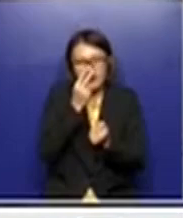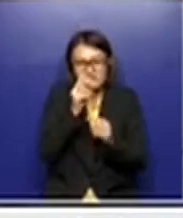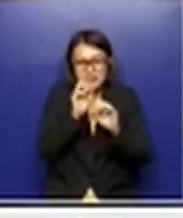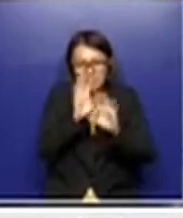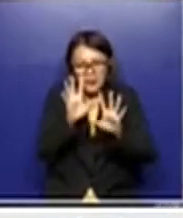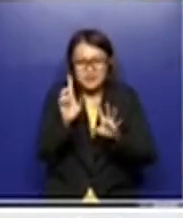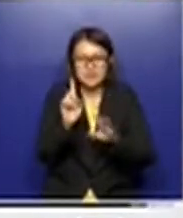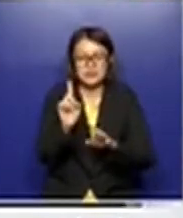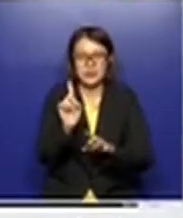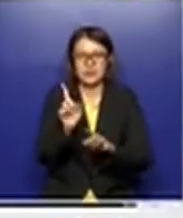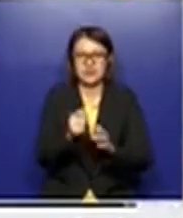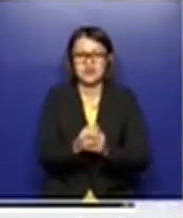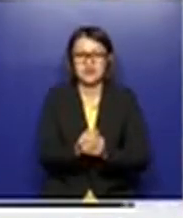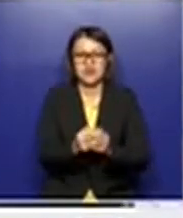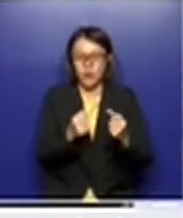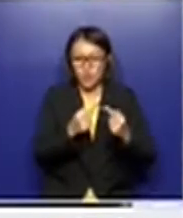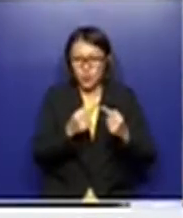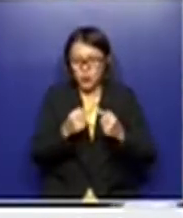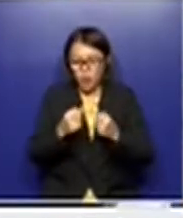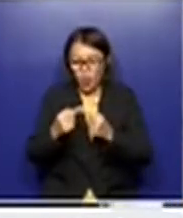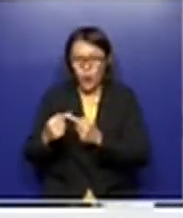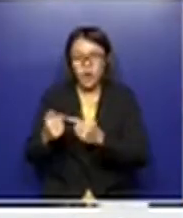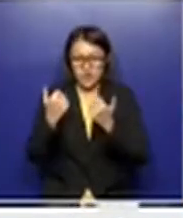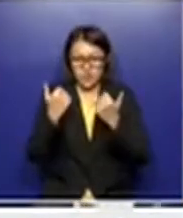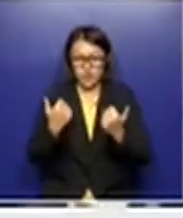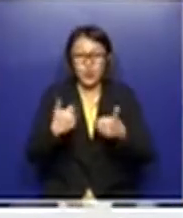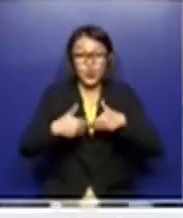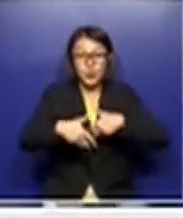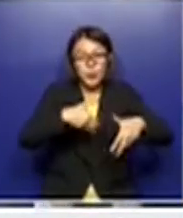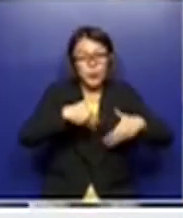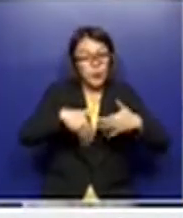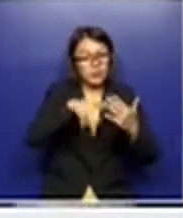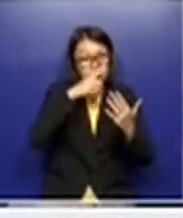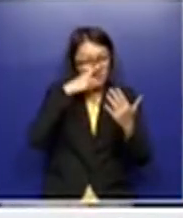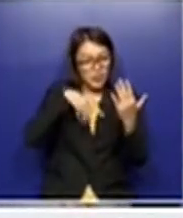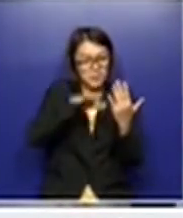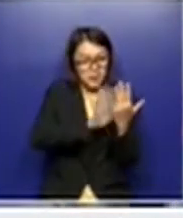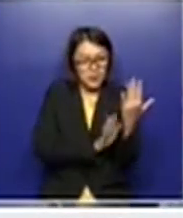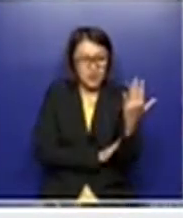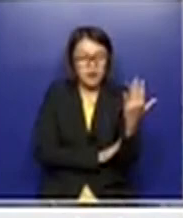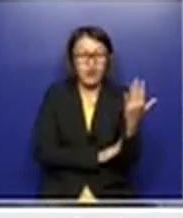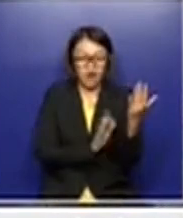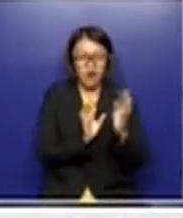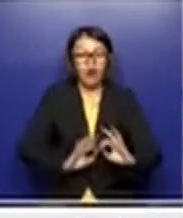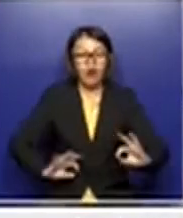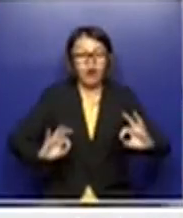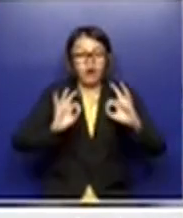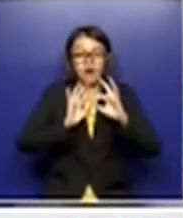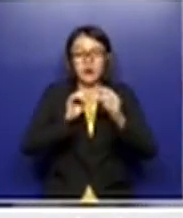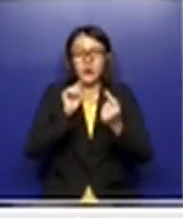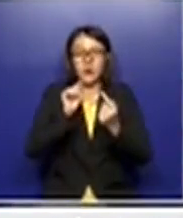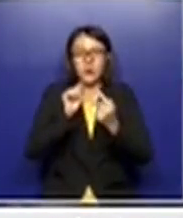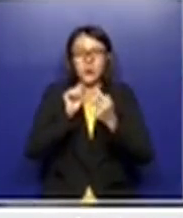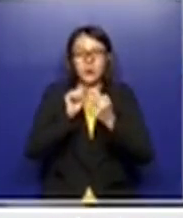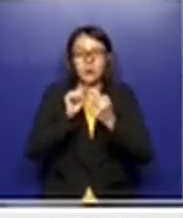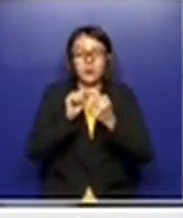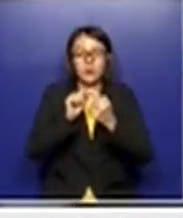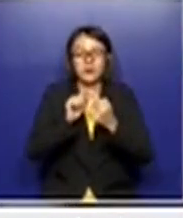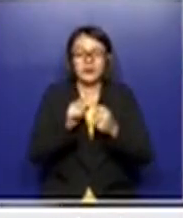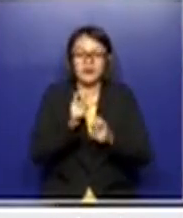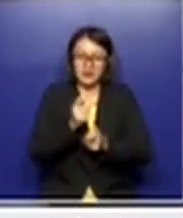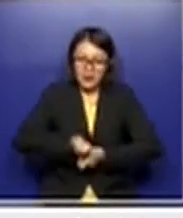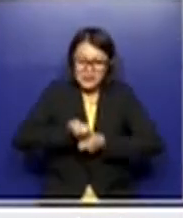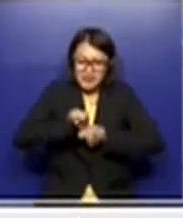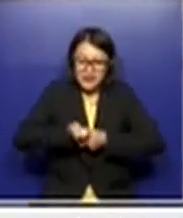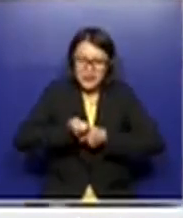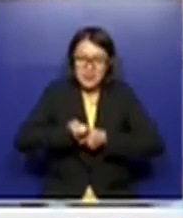ก็คือความต่อเนื่องที่ขณะนี้เนี่ยหลายชุมชนทั่วประเทศได้หันมาให้ความสำคัญกับเรื่องของการทำเกษตรอินท